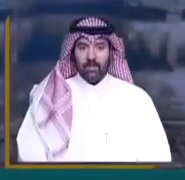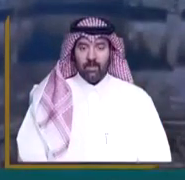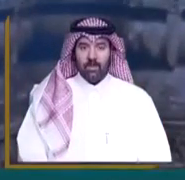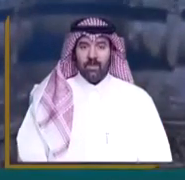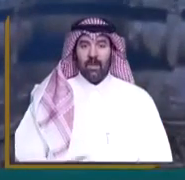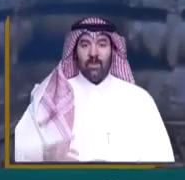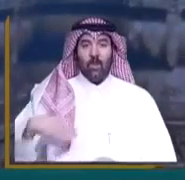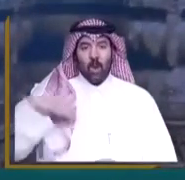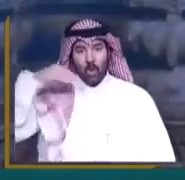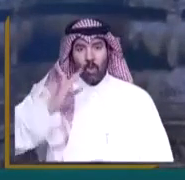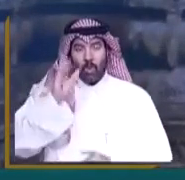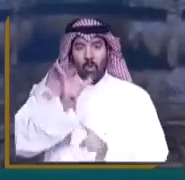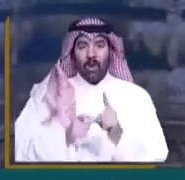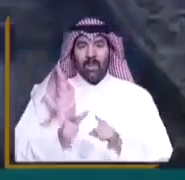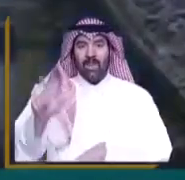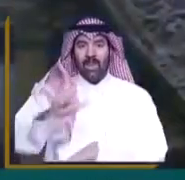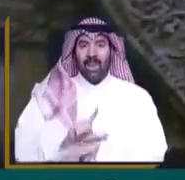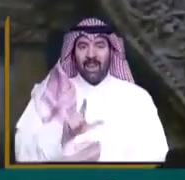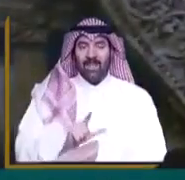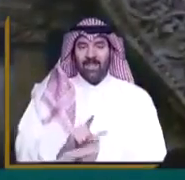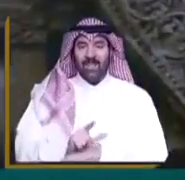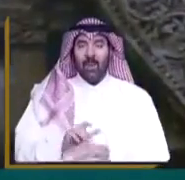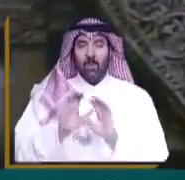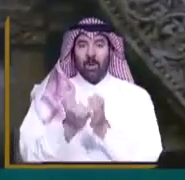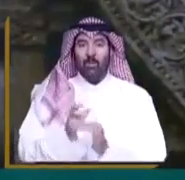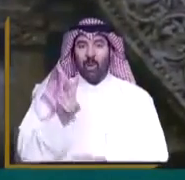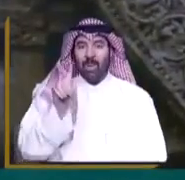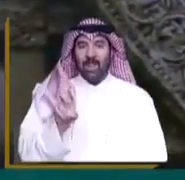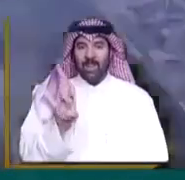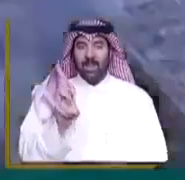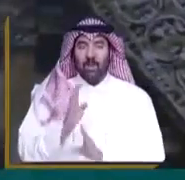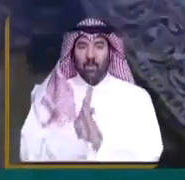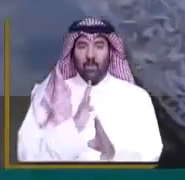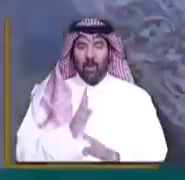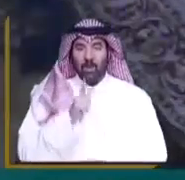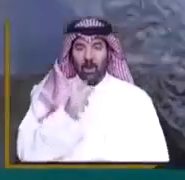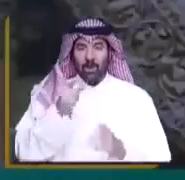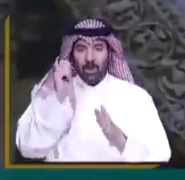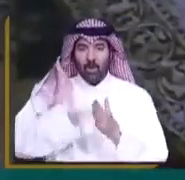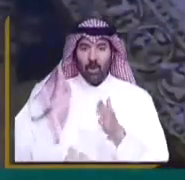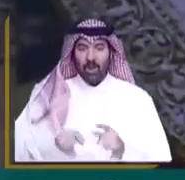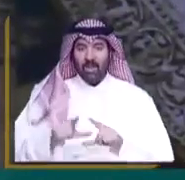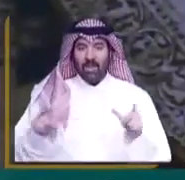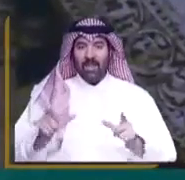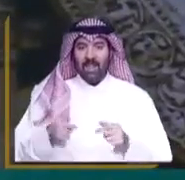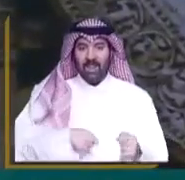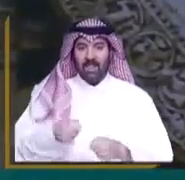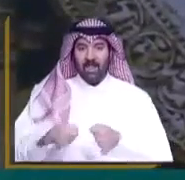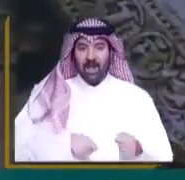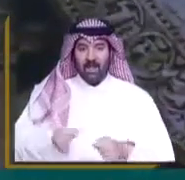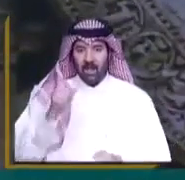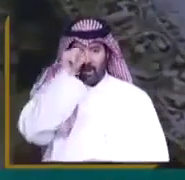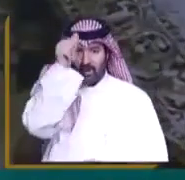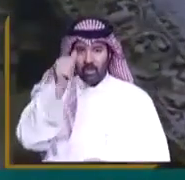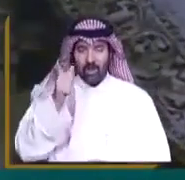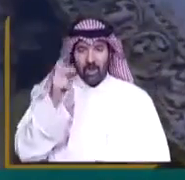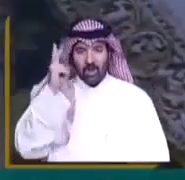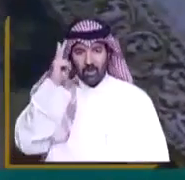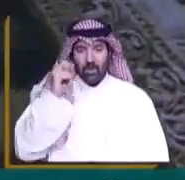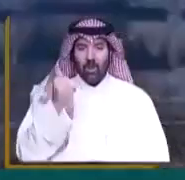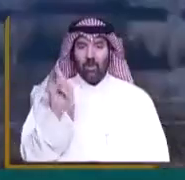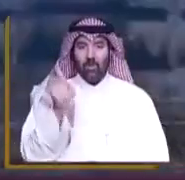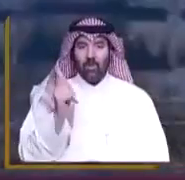سمو ولي العهد يرأس وفد المملكة في قمة مجموعة العشرين ويعلن عن مشروع اقتصادي بين الهند والشرق الأوسط